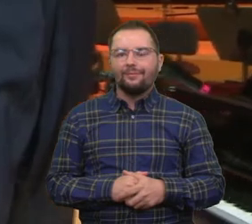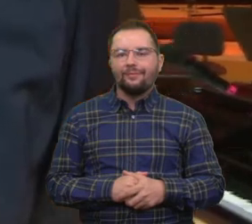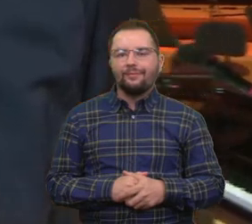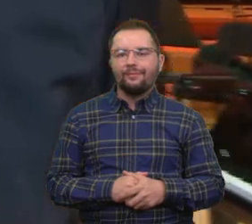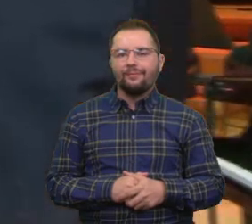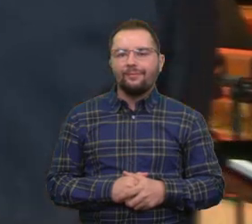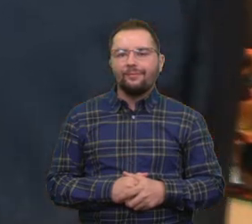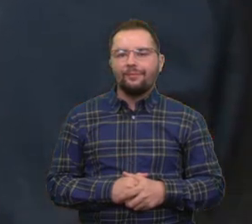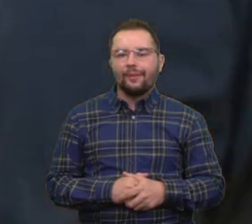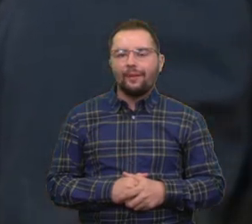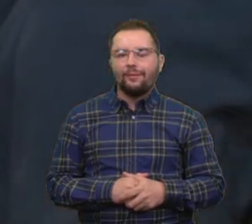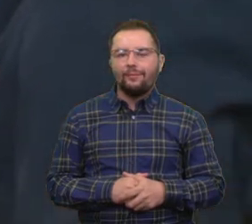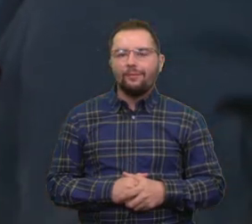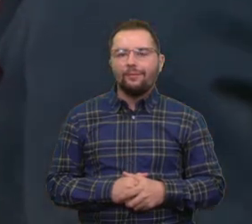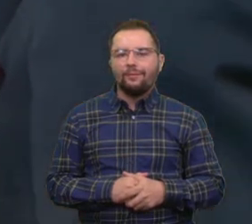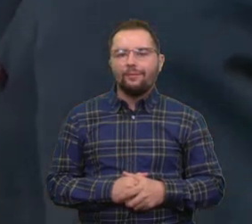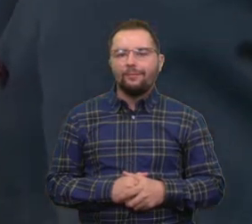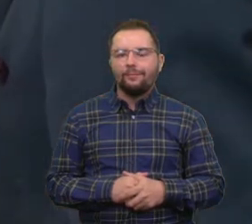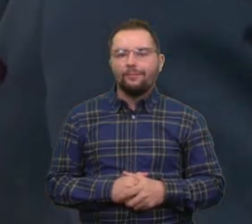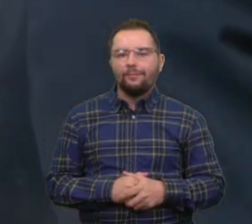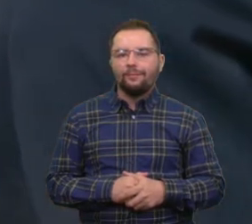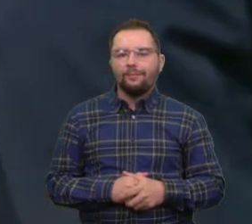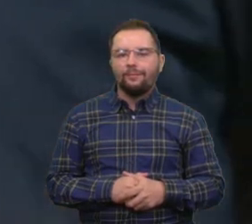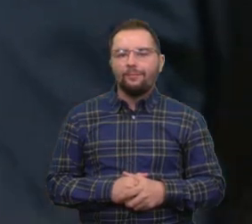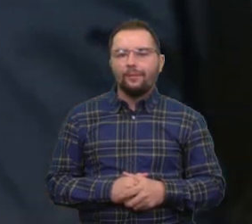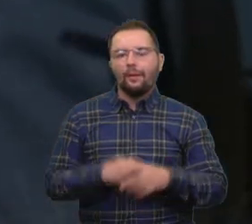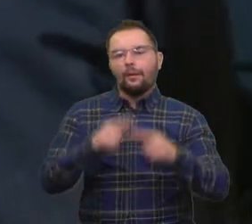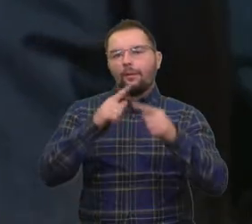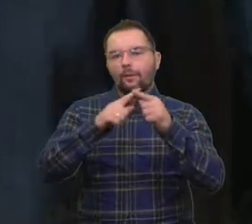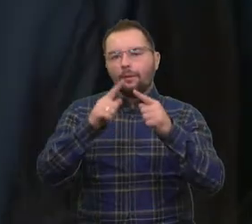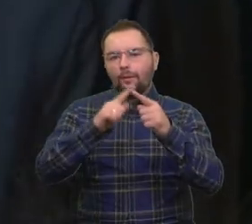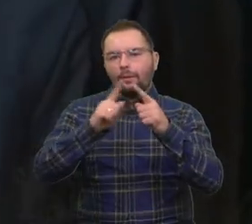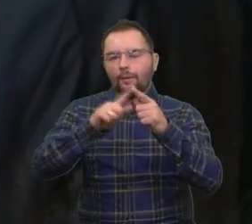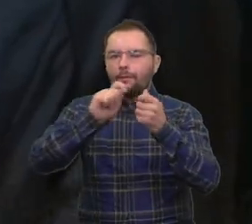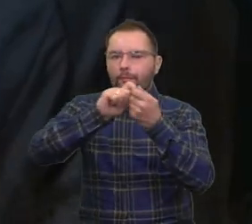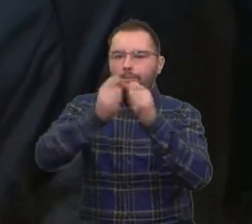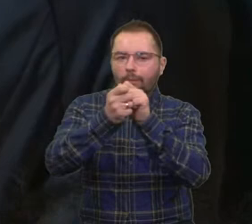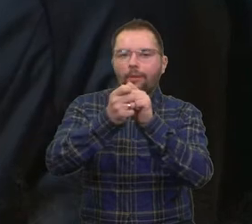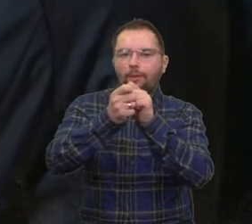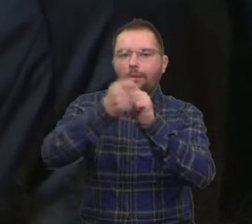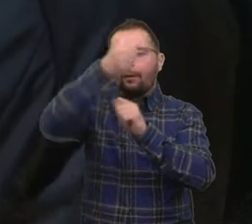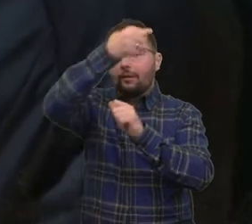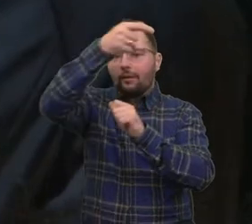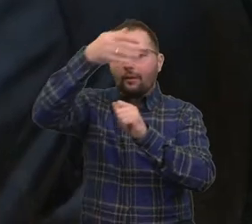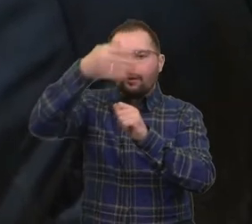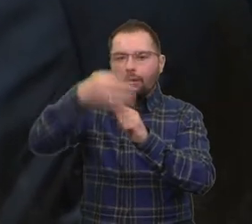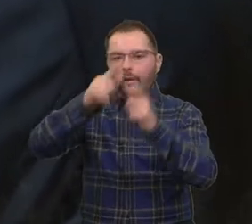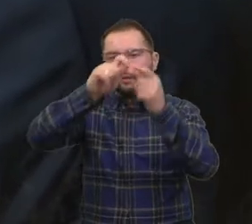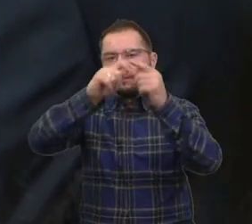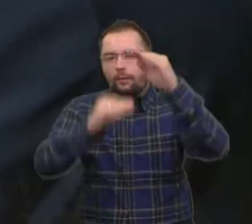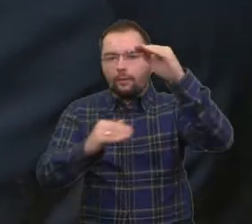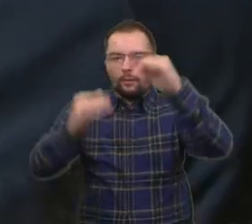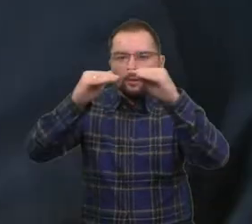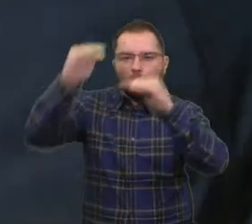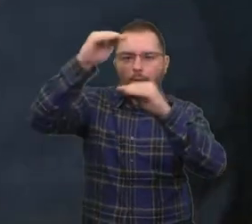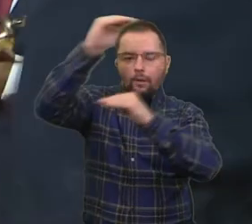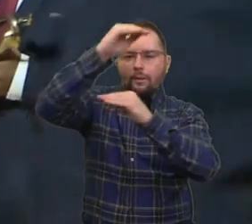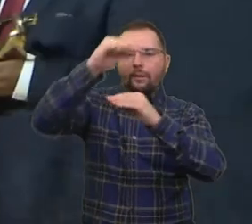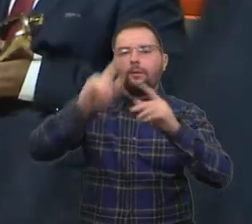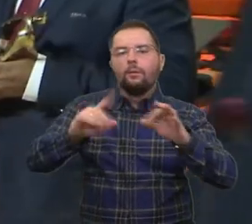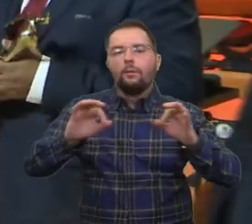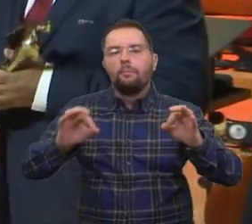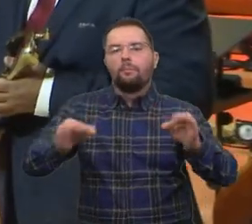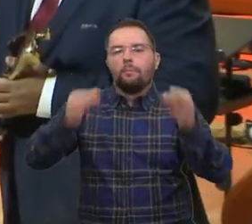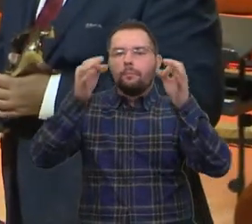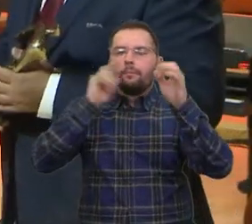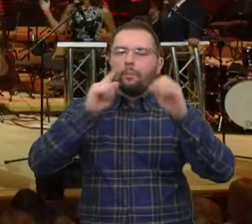I w takim razie może zmienimy troszeczkę teraz kolejność. Co ty, Marku, na to? Zróbmy zdjęcie. Tak. Jako